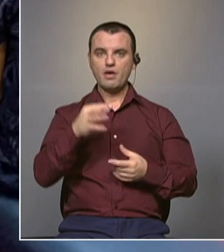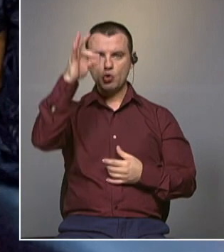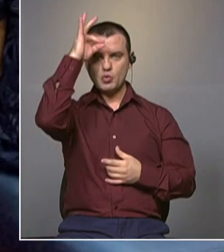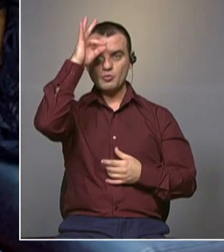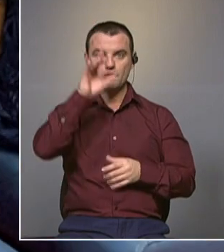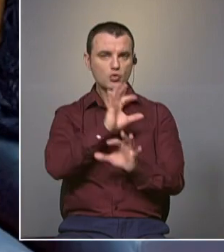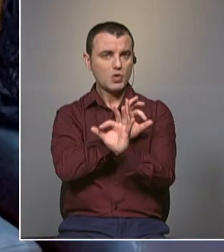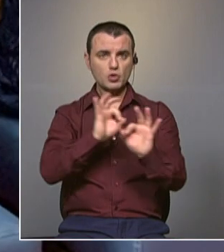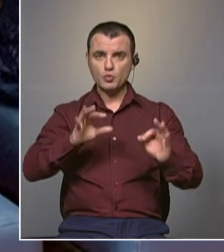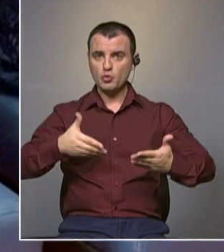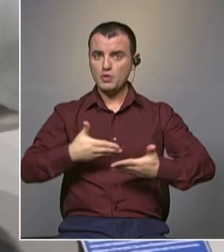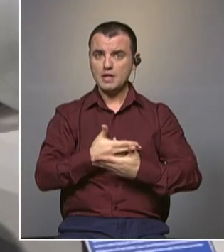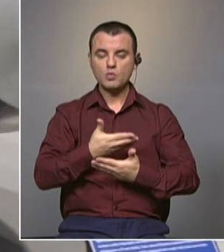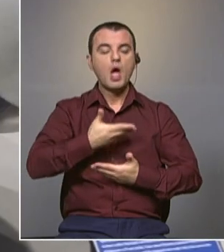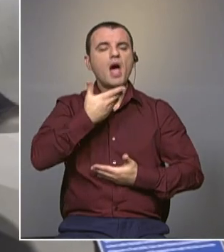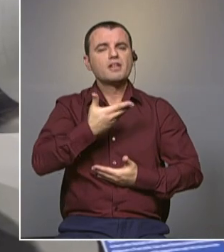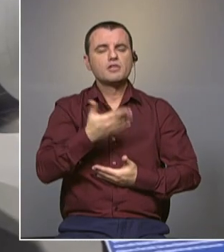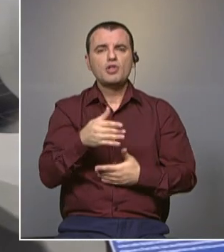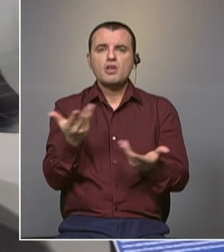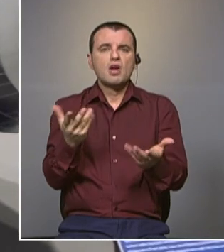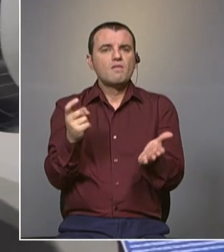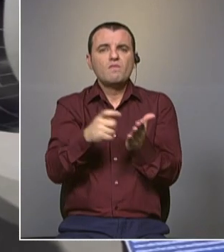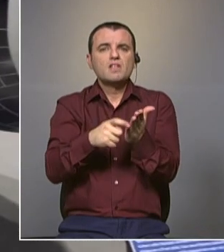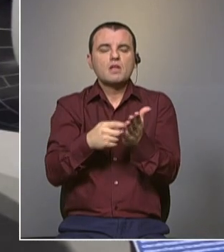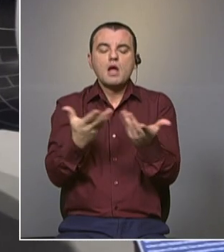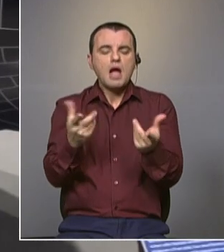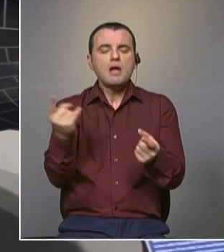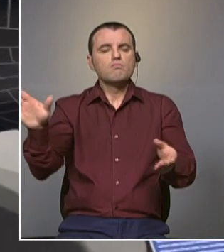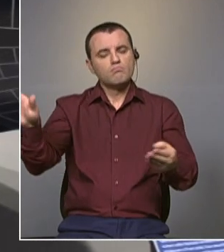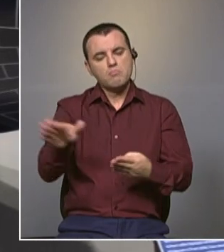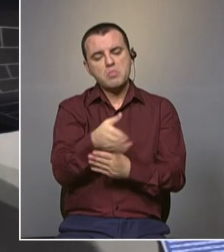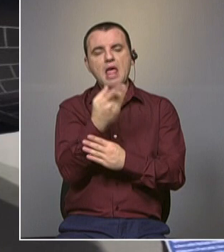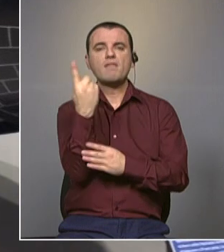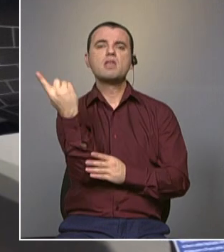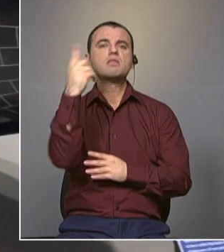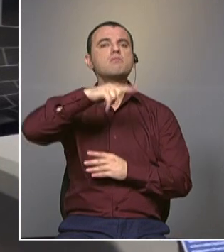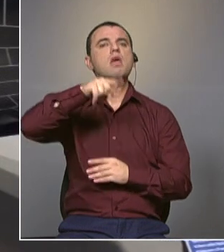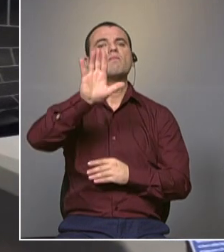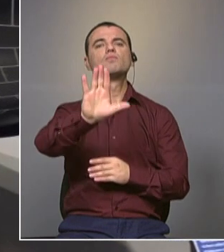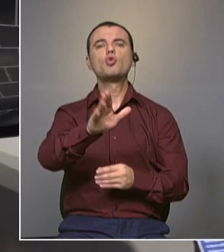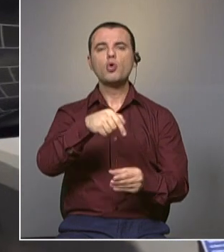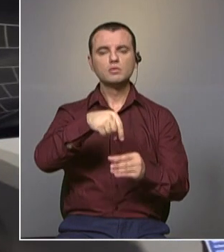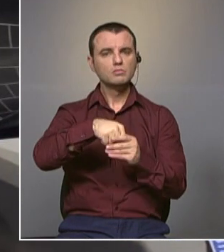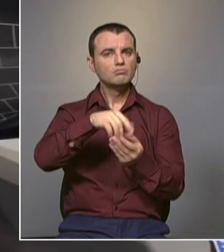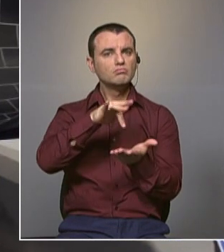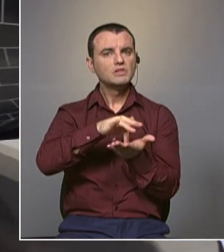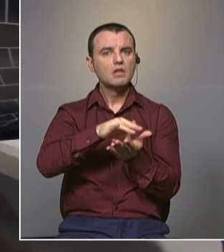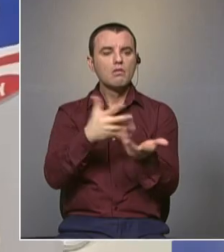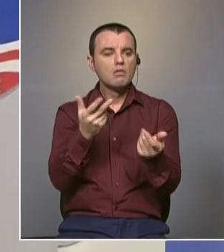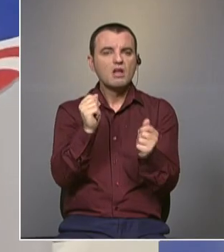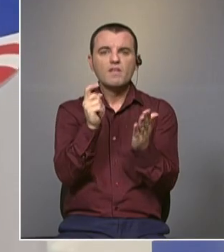абсолютно изключително интересно. Разкажете ни какви задачи, как също минава един ден в този център, какви задачи ви